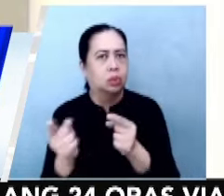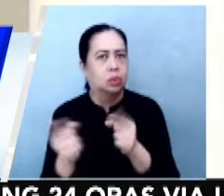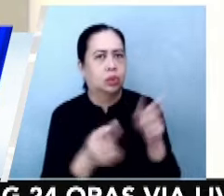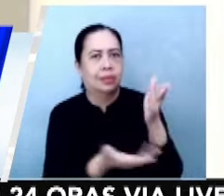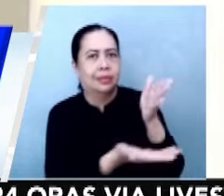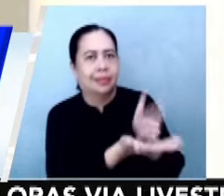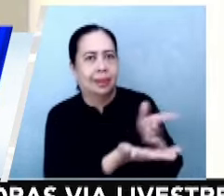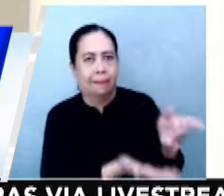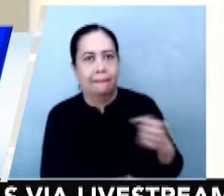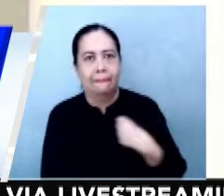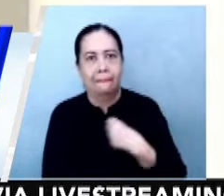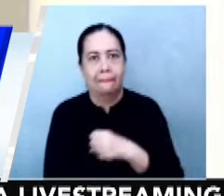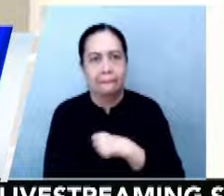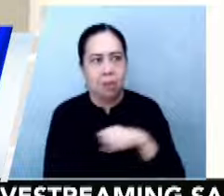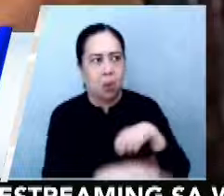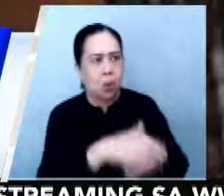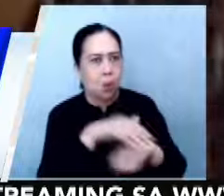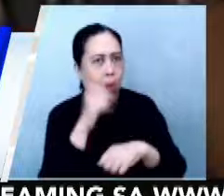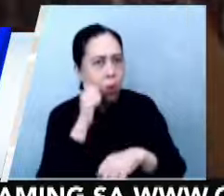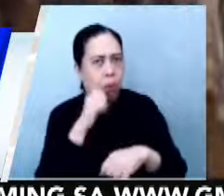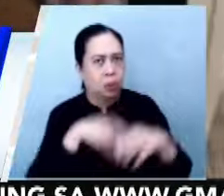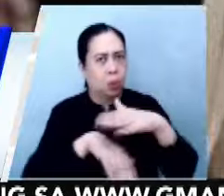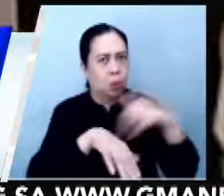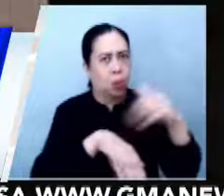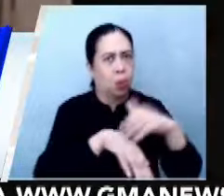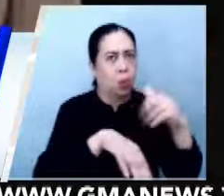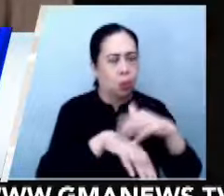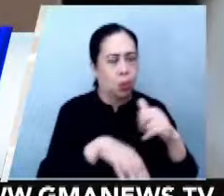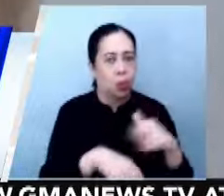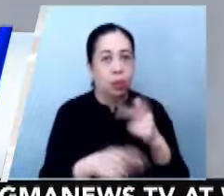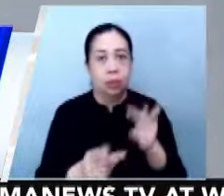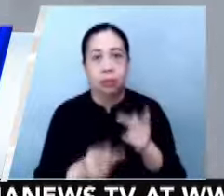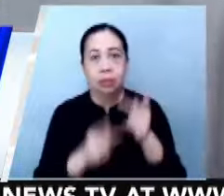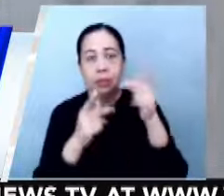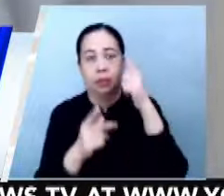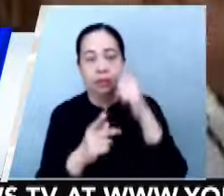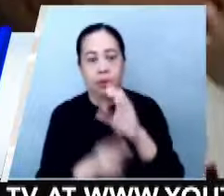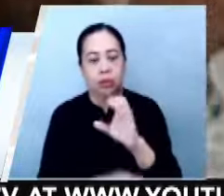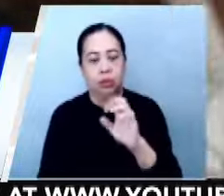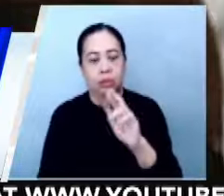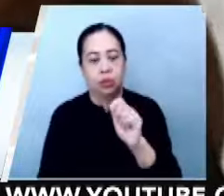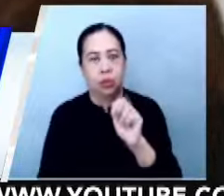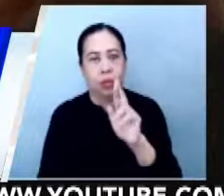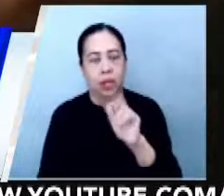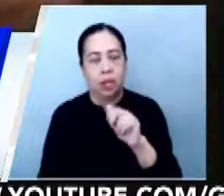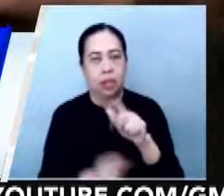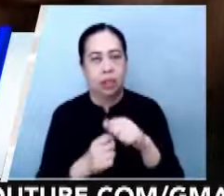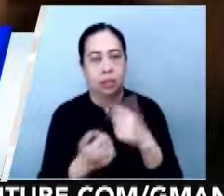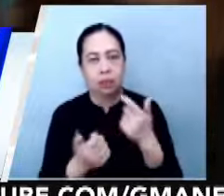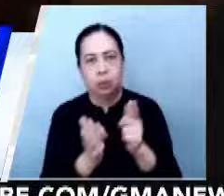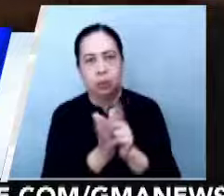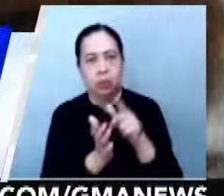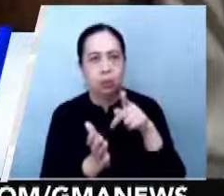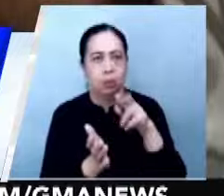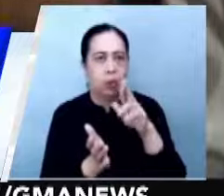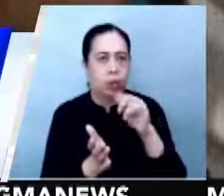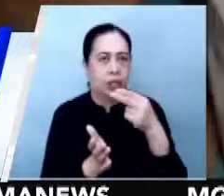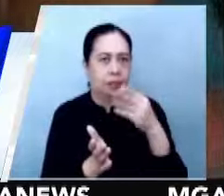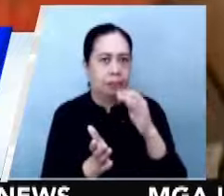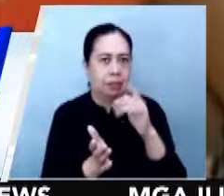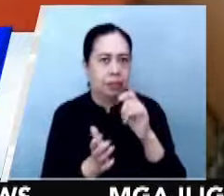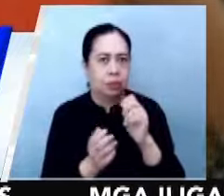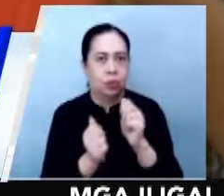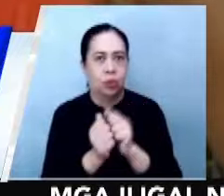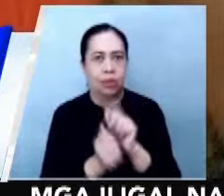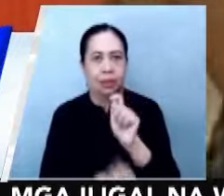ang pagpapatawag sa kanya sa Senado. Ang petition for certiorari and prohibition with issuance of temporary restraining